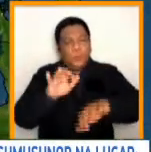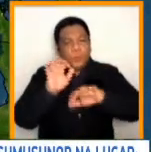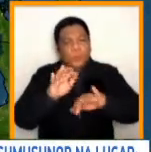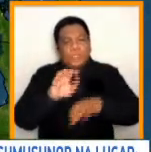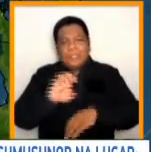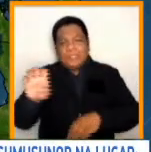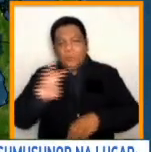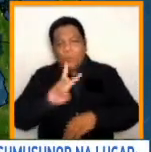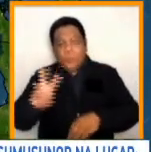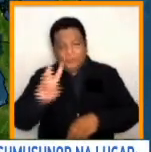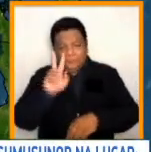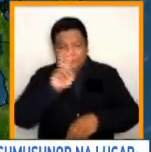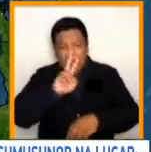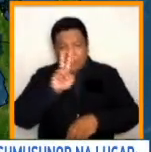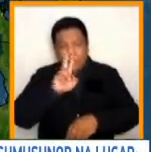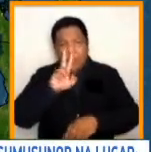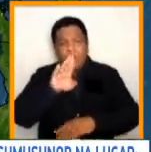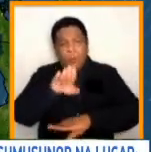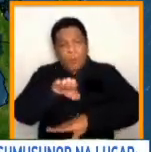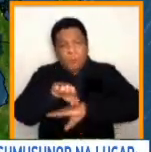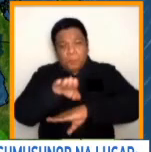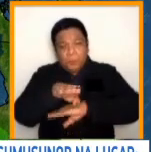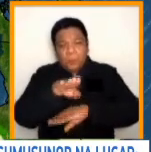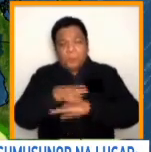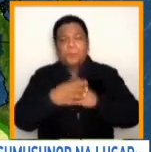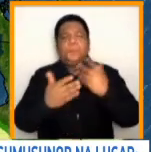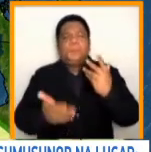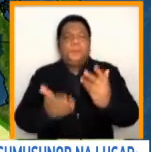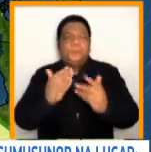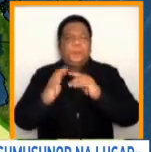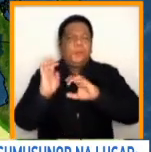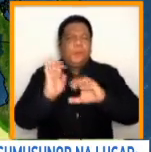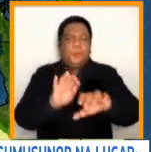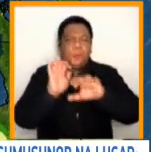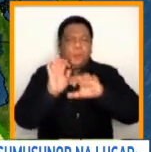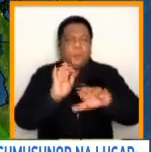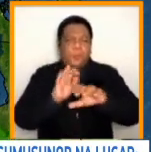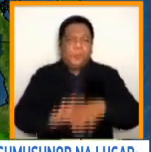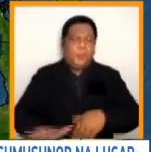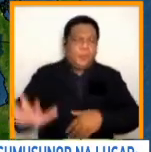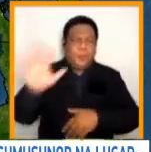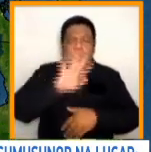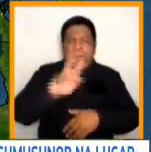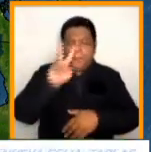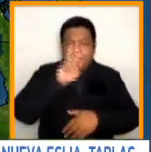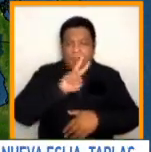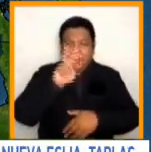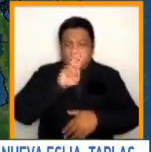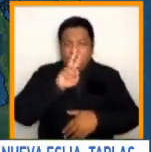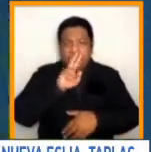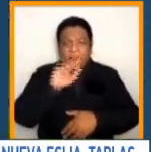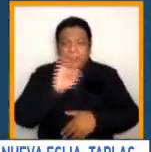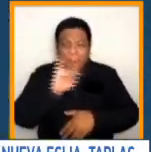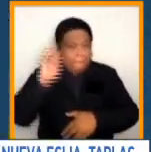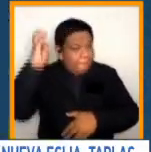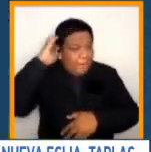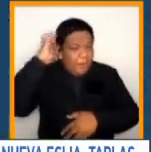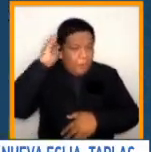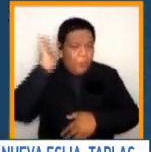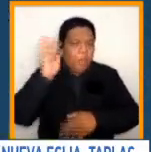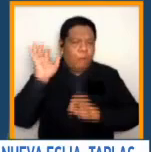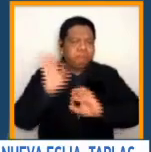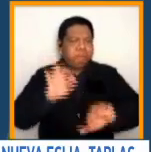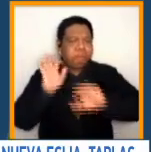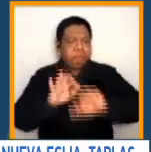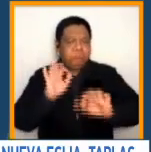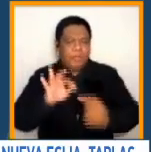hapon, makakaranas na rin ng pag-ulan ang halos buong Visayas. Uulanin din ang buong Mindanao, lalo na ang mga rehiyon ng